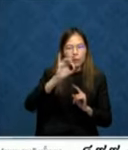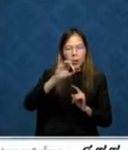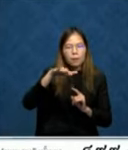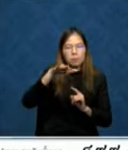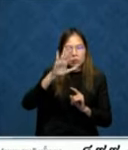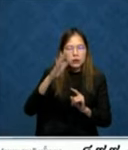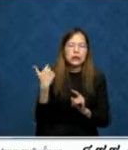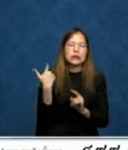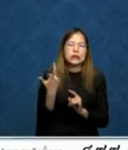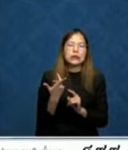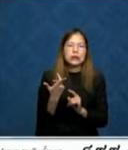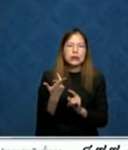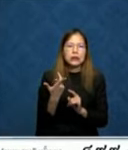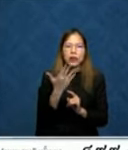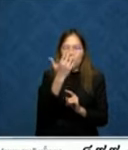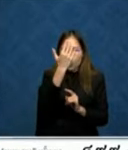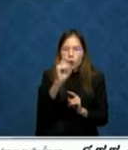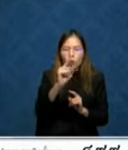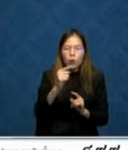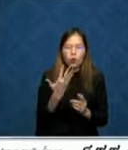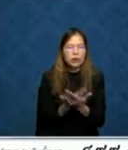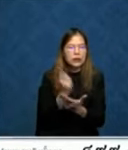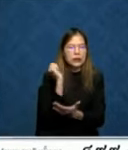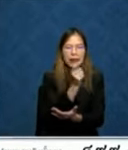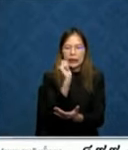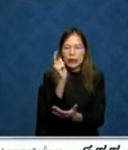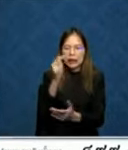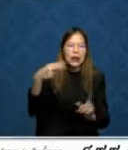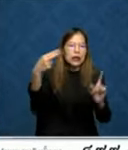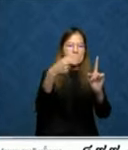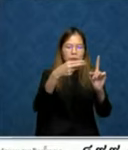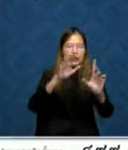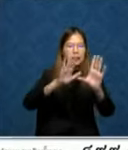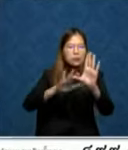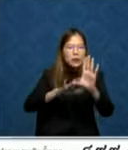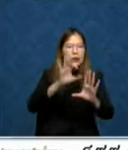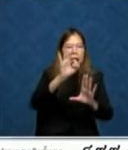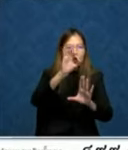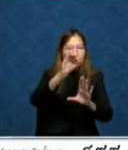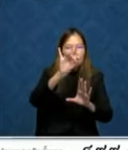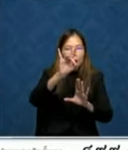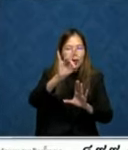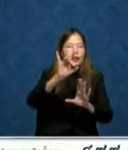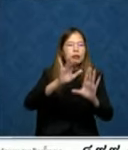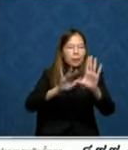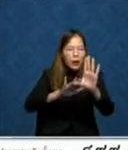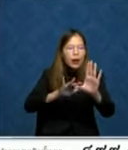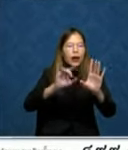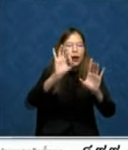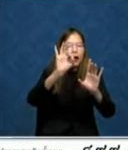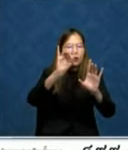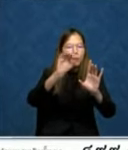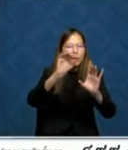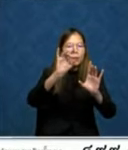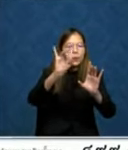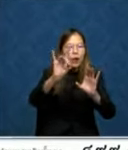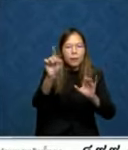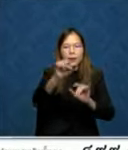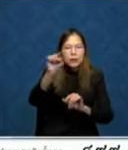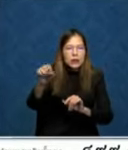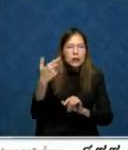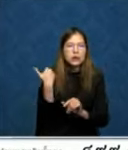ะครับในครั้งนี้ผมคิดว่าท่านแจกเงินหมื่นเนี่ยคนลงทะเบียน 98% แน่นอน 98% เป็นจำนวนคนเ